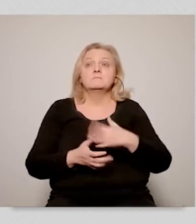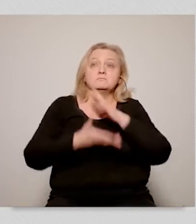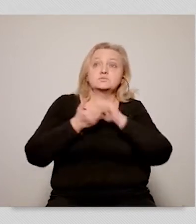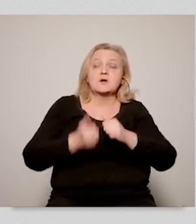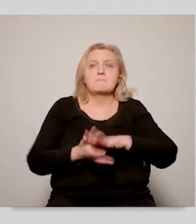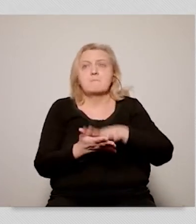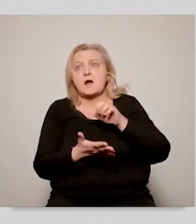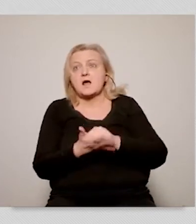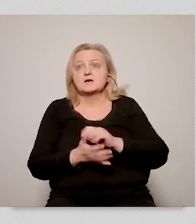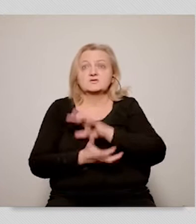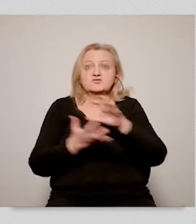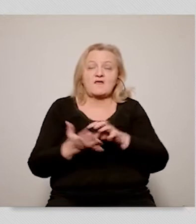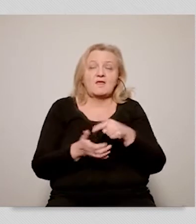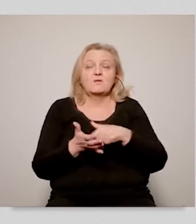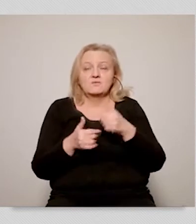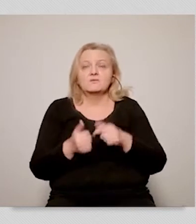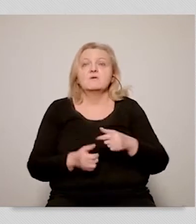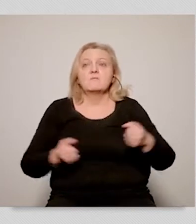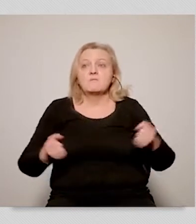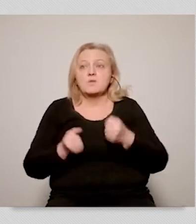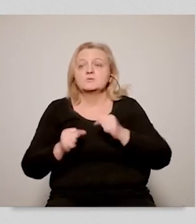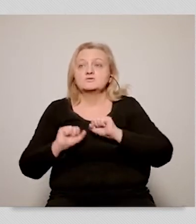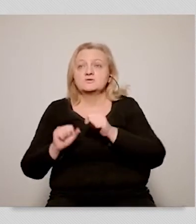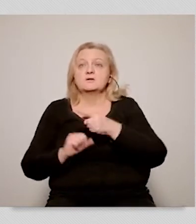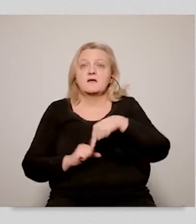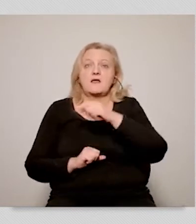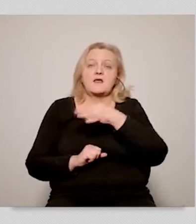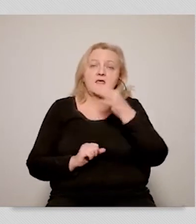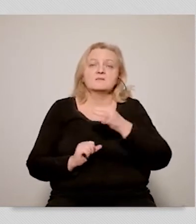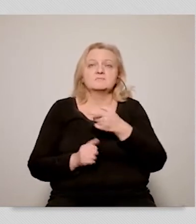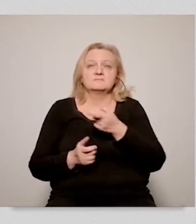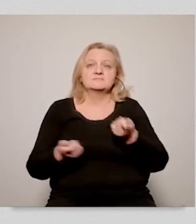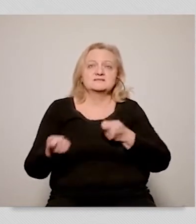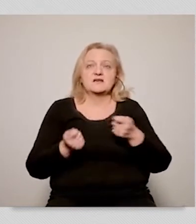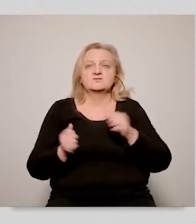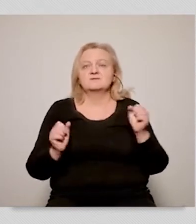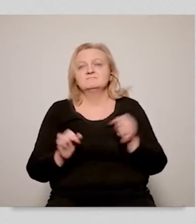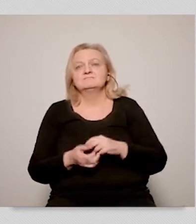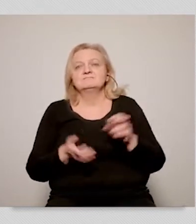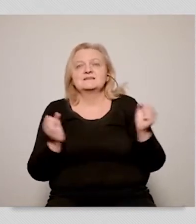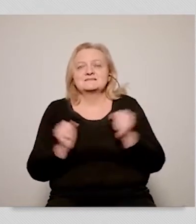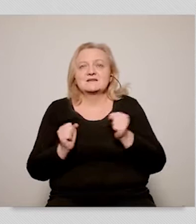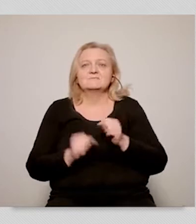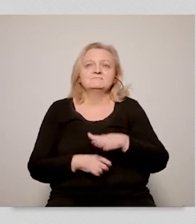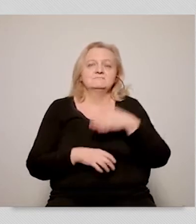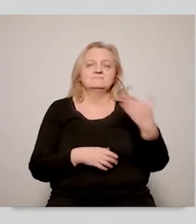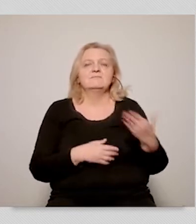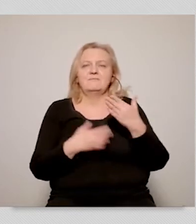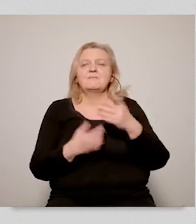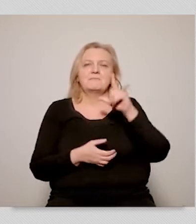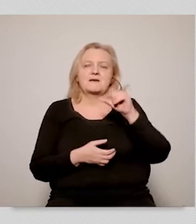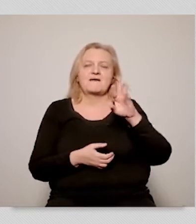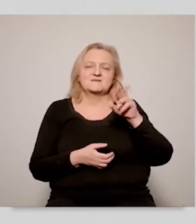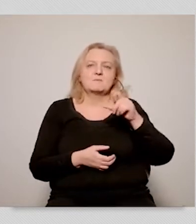katastrofą, zmobilizować do działania tych, którzy znacznie lepiej zarządzają strachem, czyli chociażby prawicowy populizm, dla